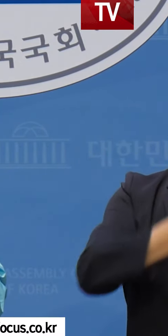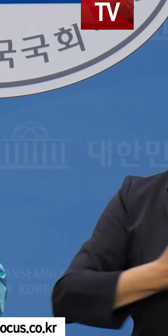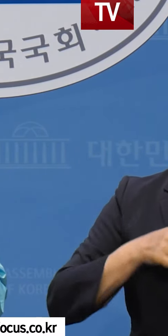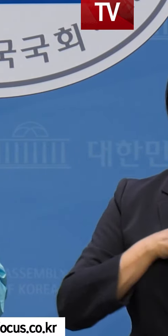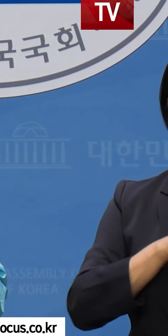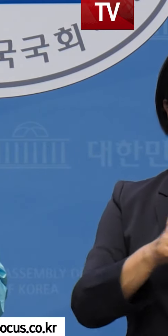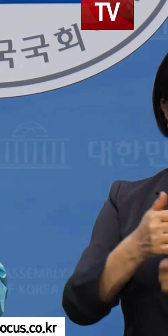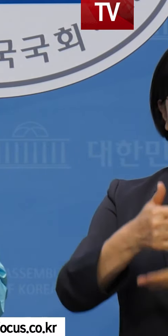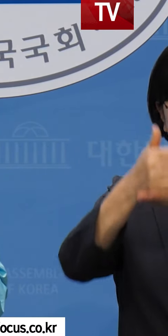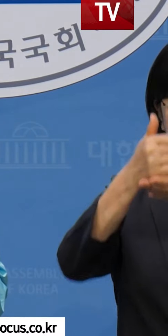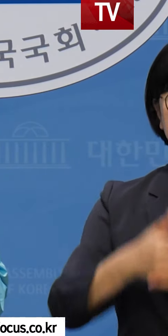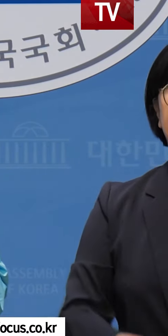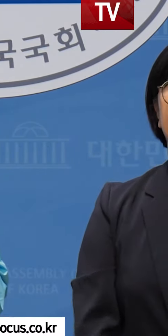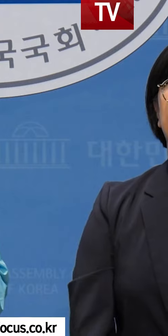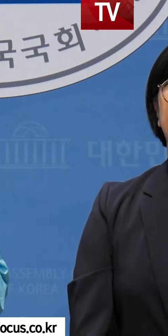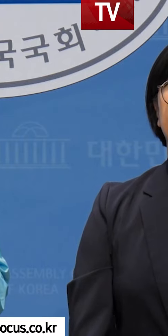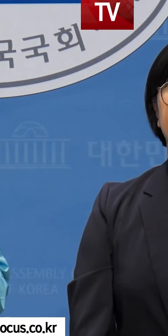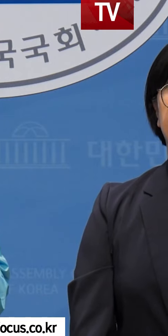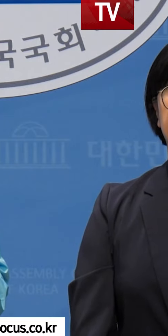뜻을 섬기겠습니다.